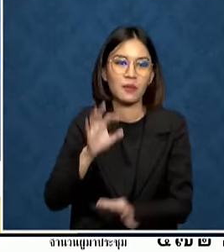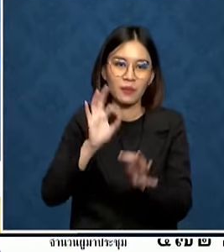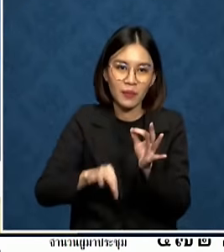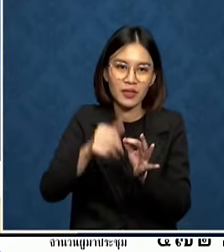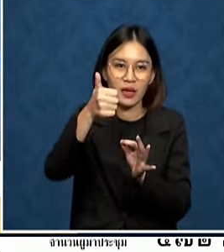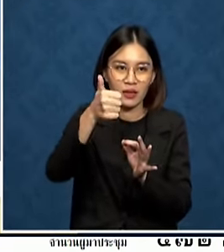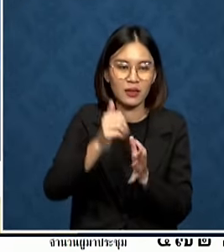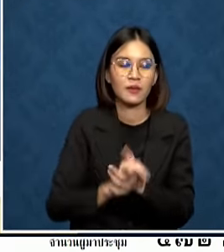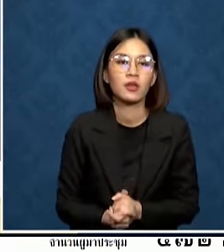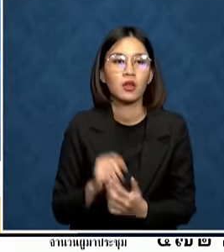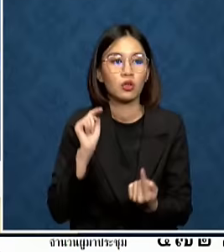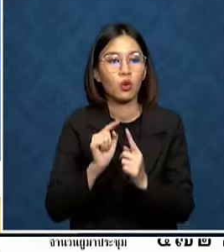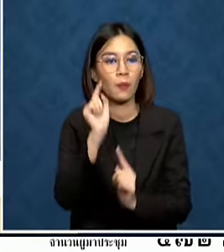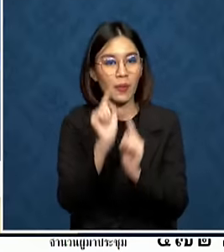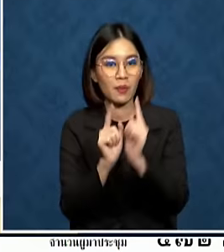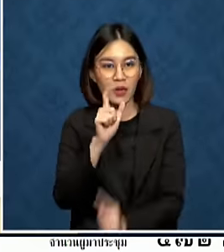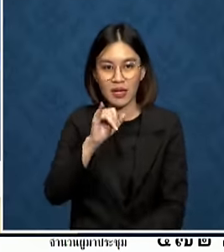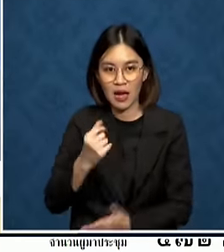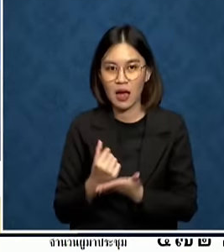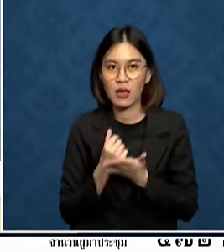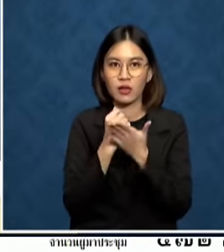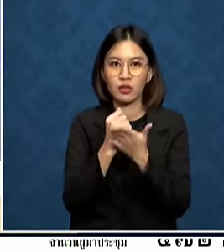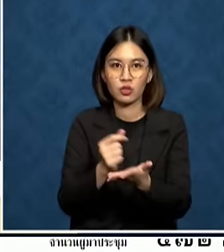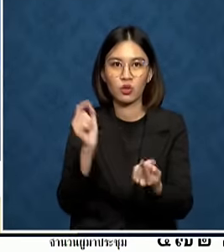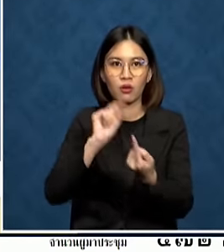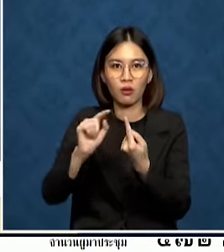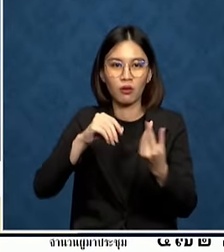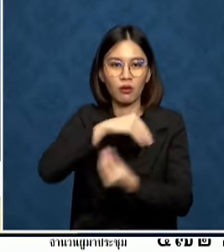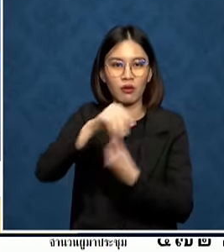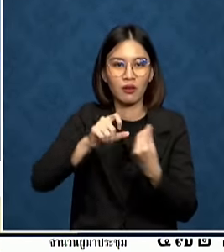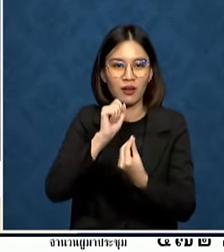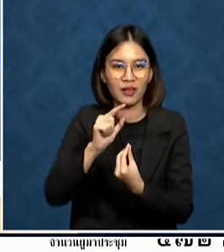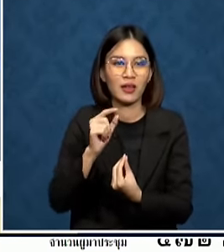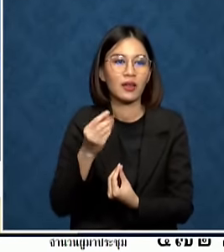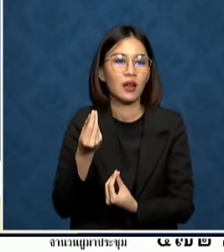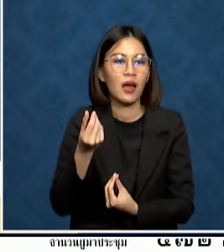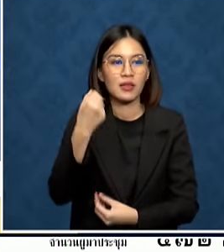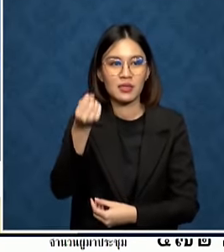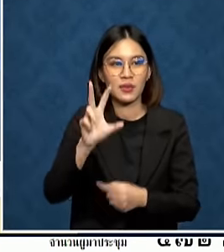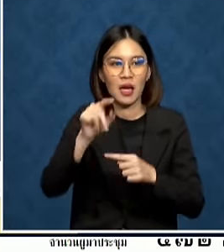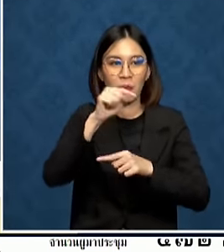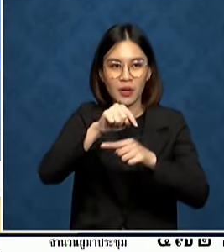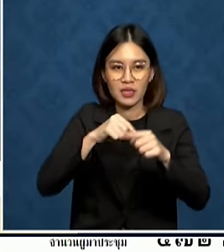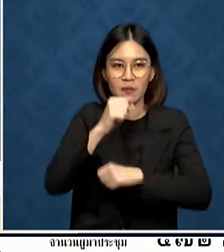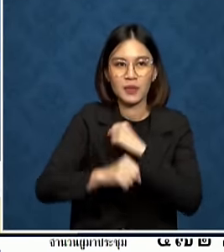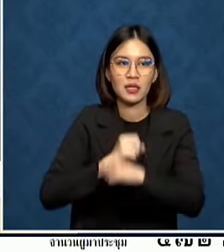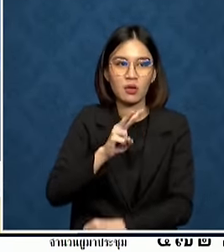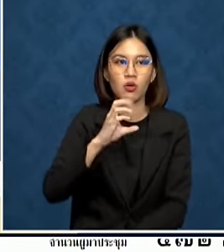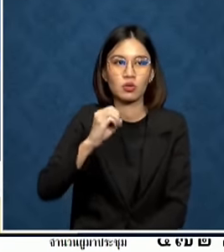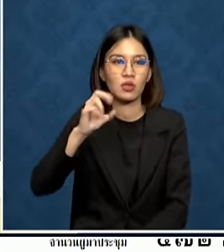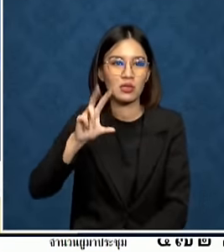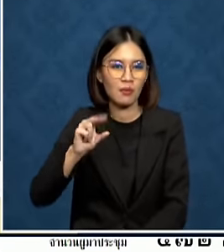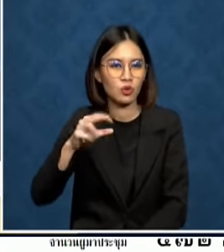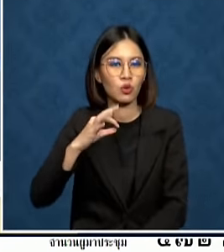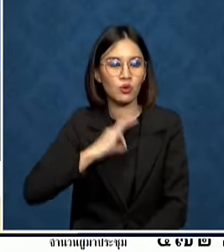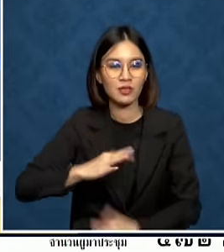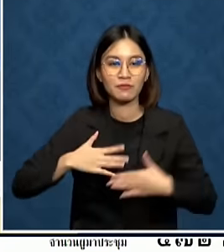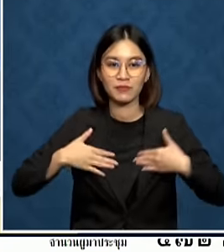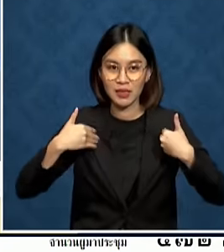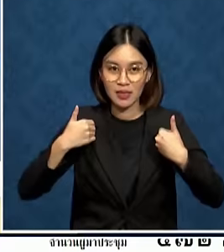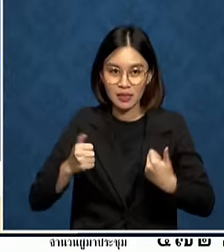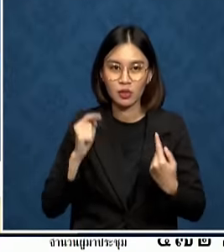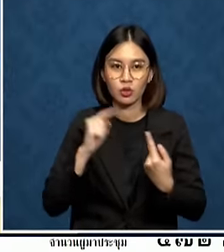โตจากการประเมินนะครับ AIช่วยสร้างโก๊ดให้เศรษฐกิจไทยได้ถึง 13%ในปี 2030ซึ่งก็เป็นเรื่องน่ายินดีครับที่